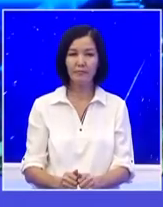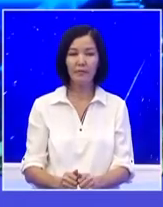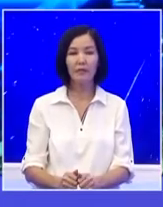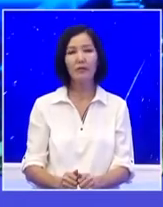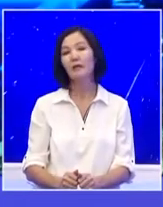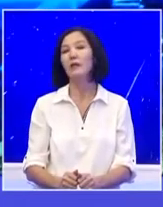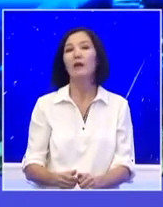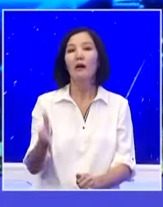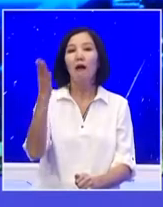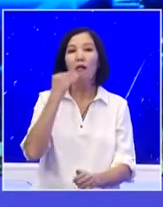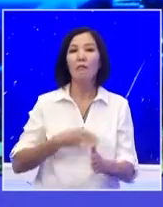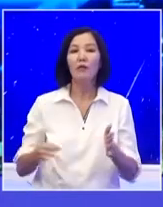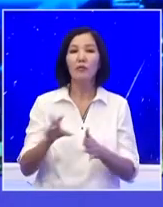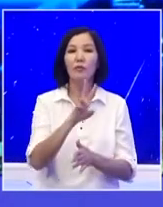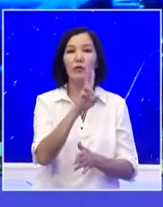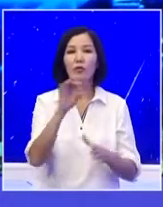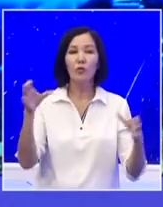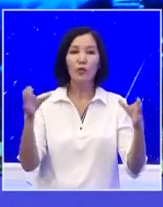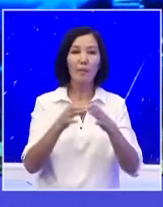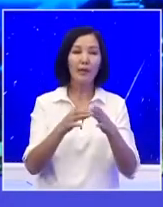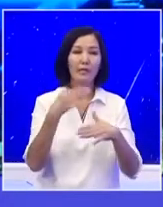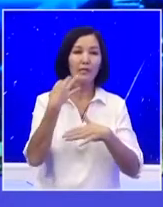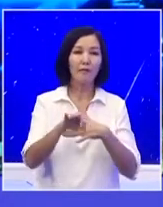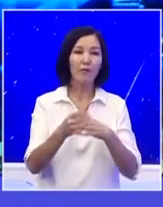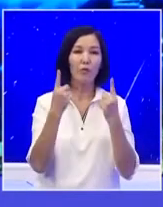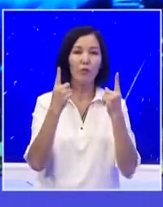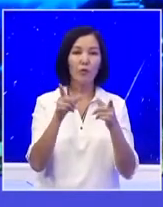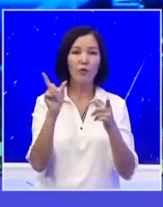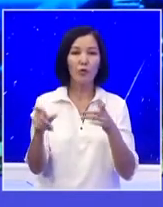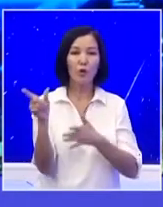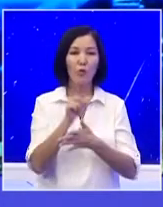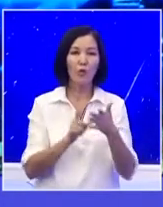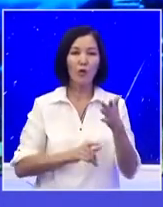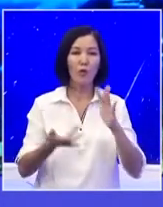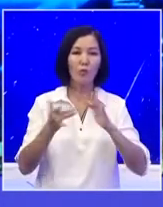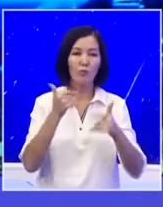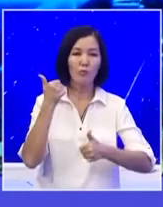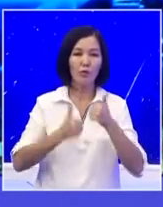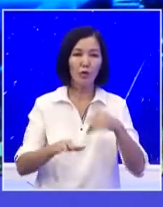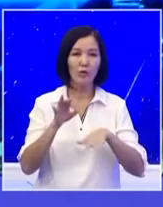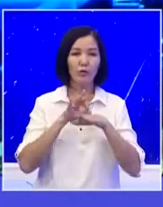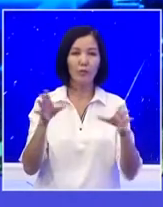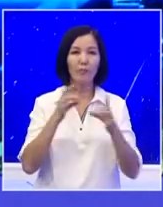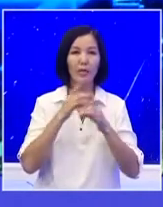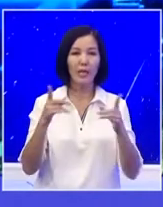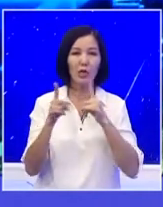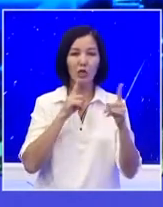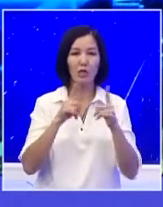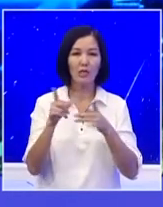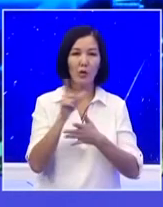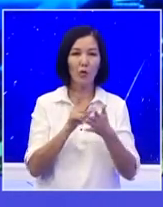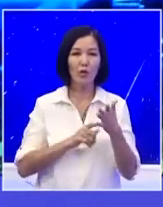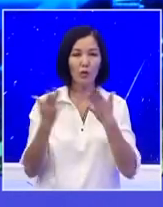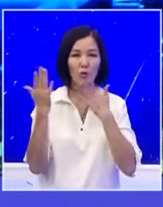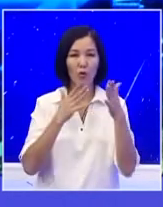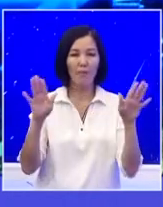Ұлт ақынын ұлықтау облыстық Нұр Отан партиясы филиалында ұлы тұлға өлеңдерінің онлайн мүшәресі өтті. Мерекелік жиында ақын өлеңдері